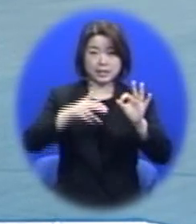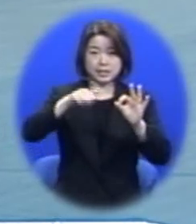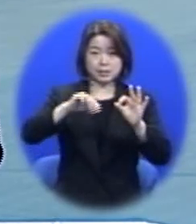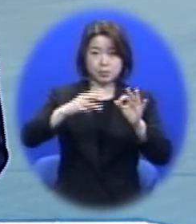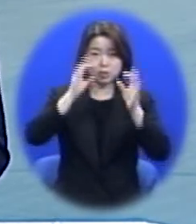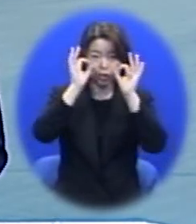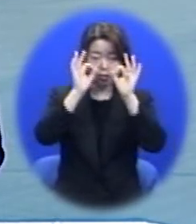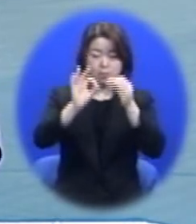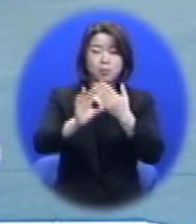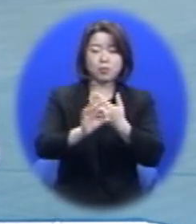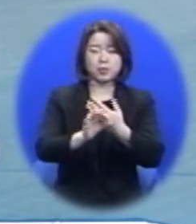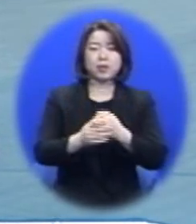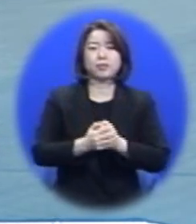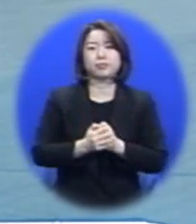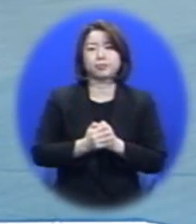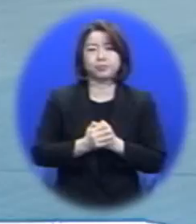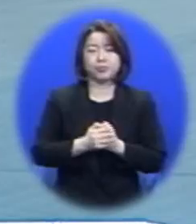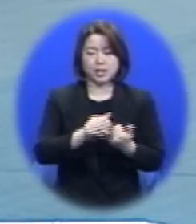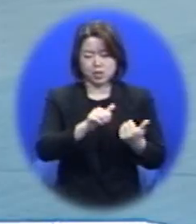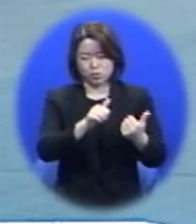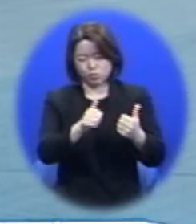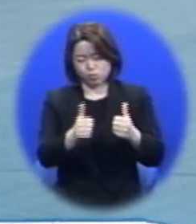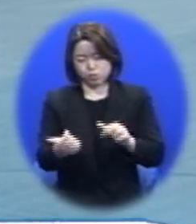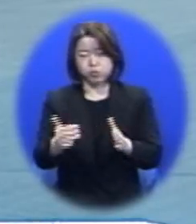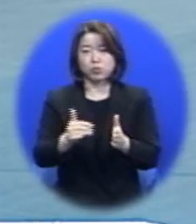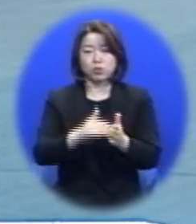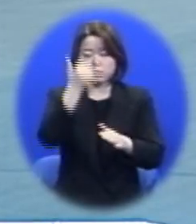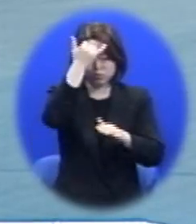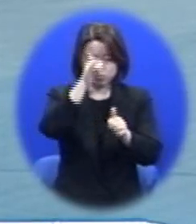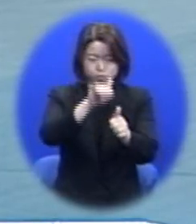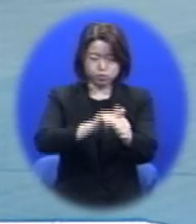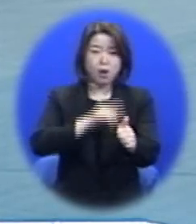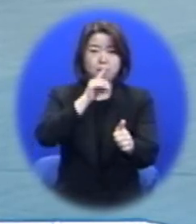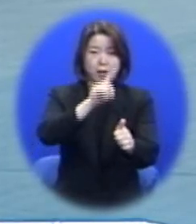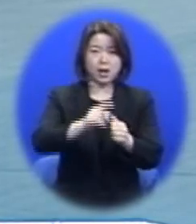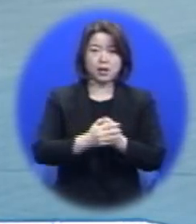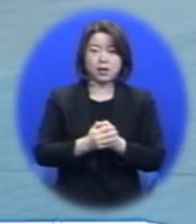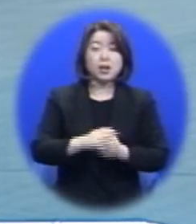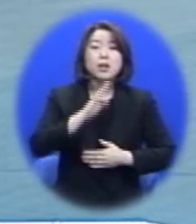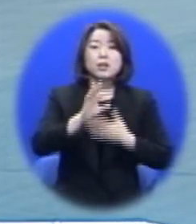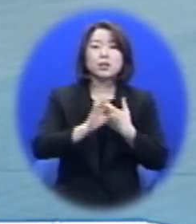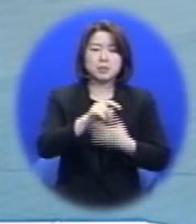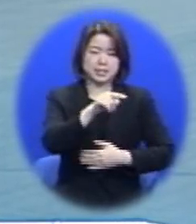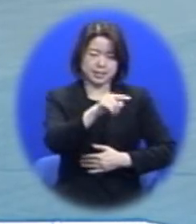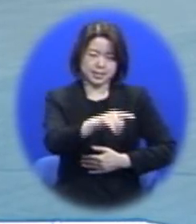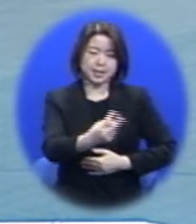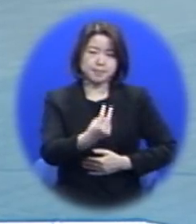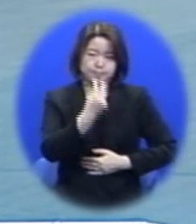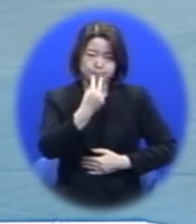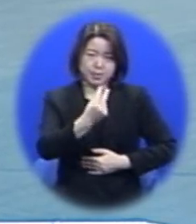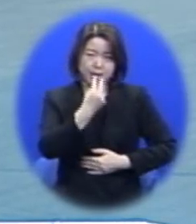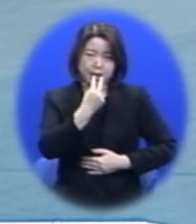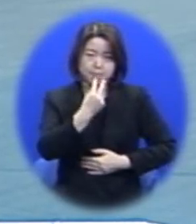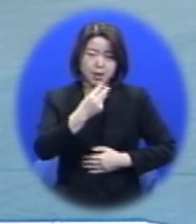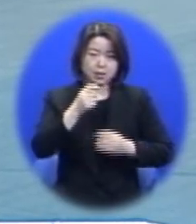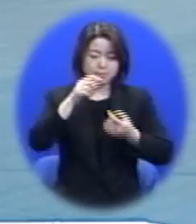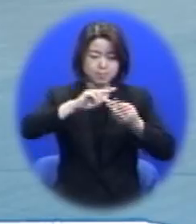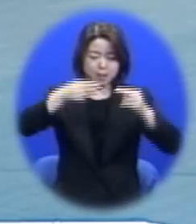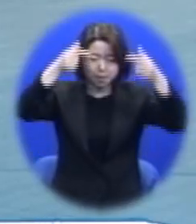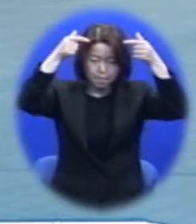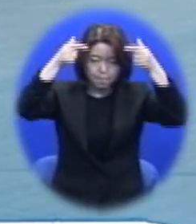10절에 보면 죽도록 충성하여라. 그리하면 내가 생명의 면류관을 너에게 주겠다.